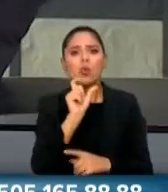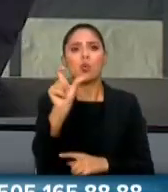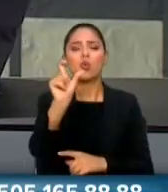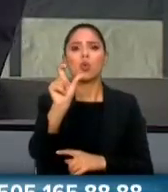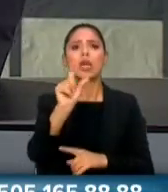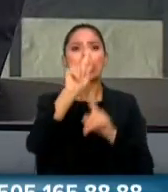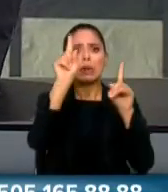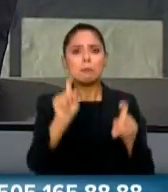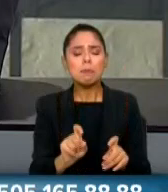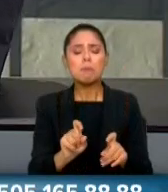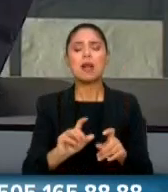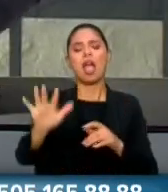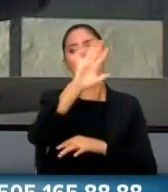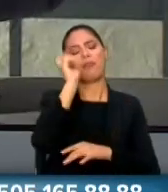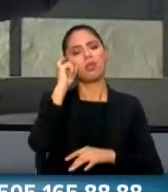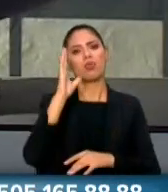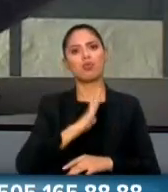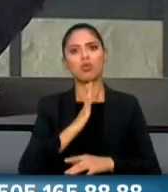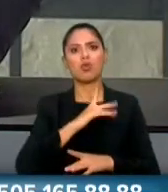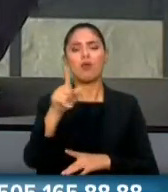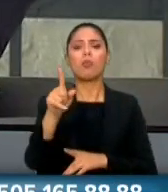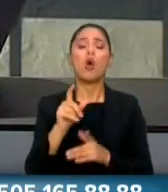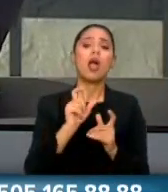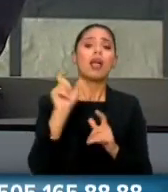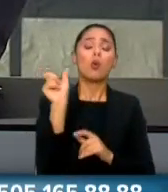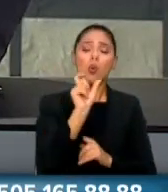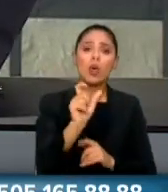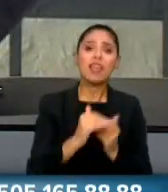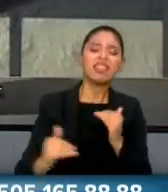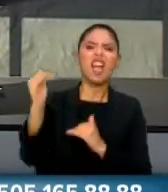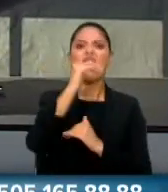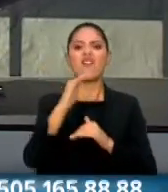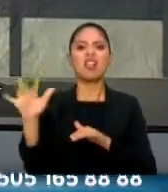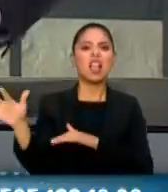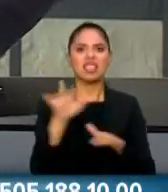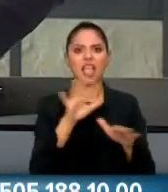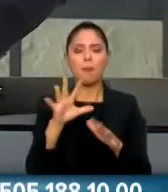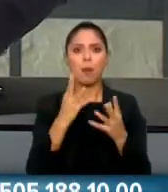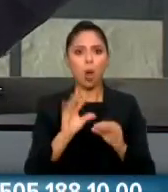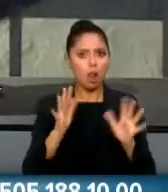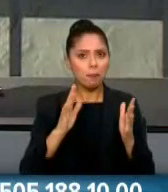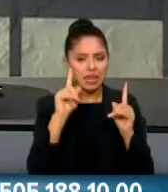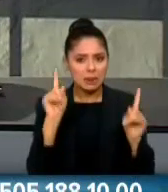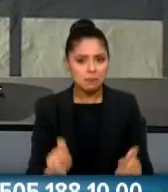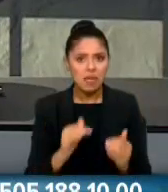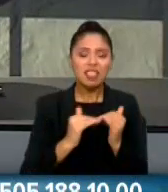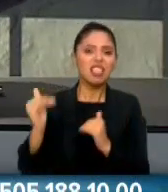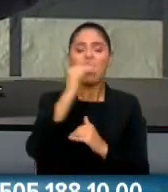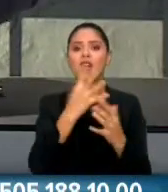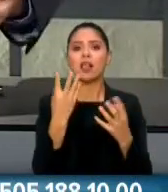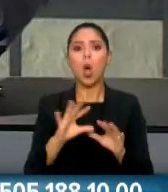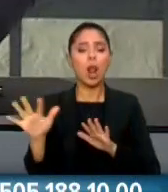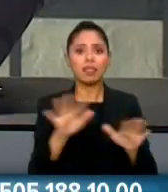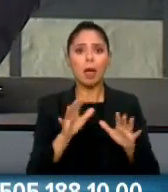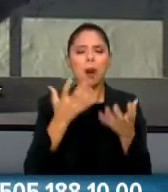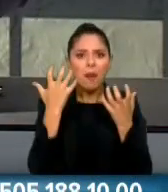uyarı mı acaba bu sorusunu getirdi yani acaba artisti olur mu diye düşündük Daha doğrusu daha bu bir Öncü mü daha fazlası gelir mi